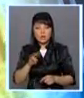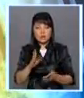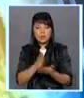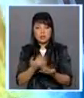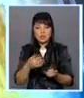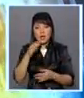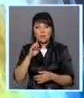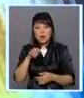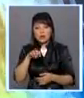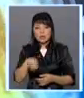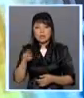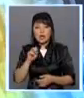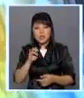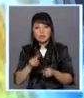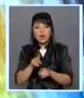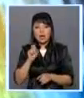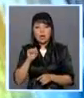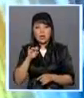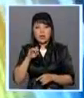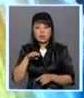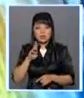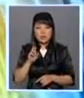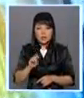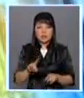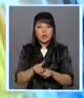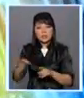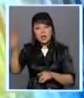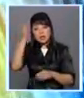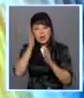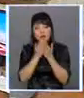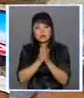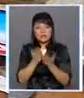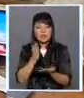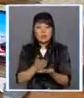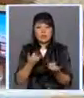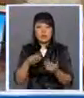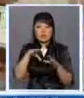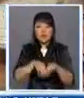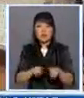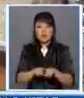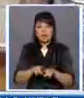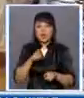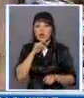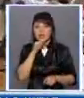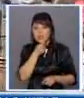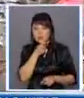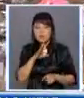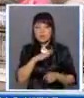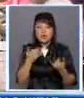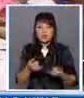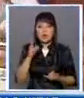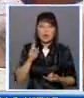Болат Данияров құрастырған қайраткер Қабылбек Сарымолдаев атты естеліктер кітабы. Қос еңбекте публицист, экономист